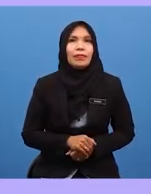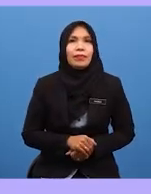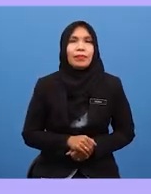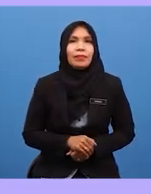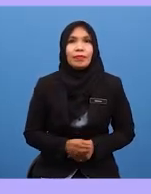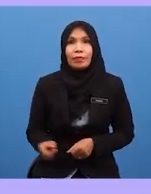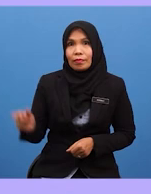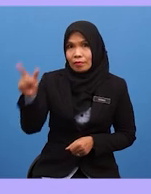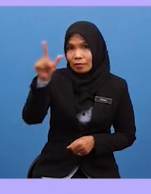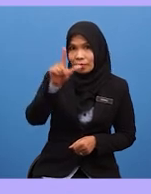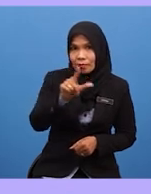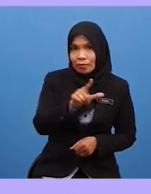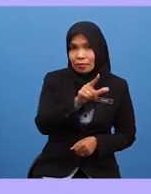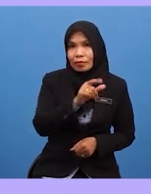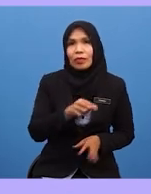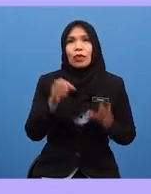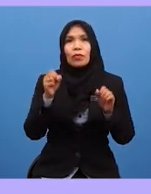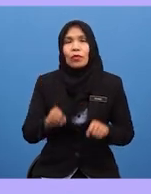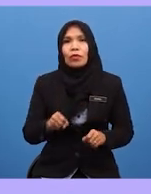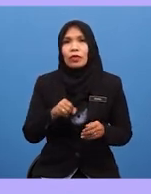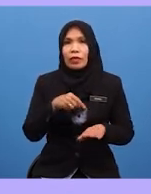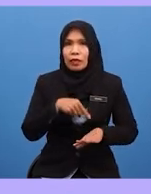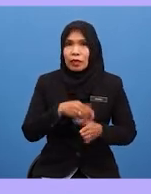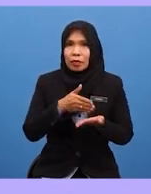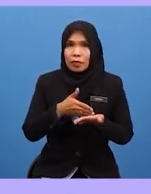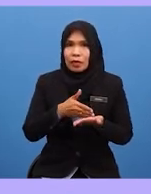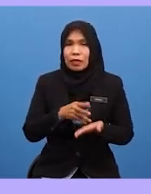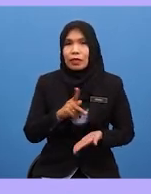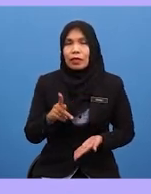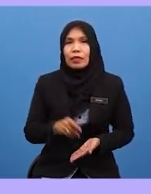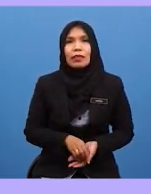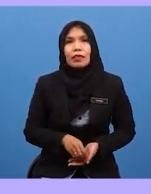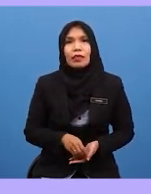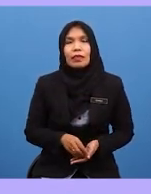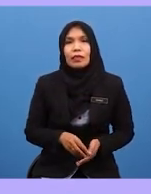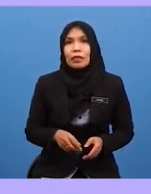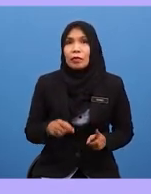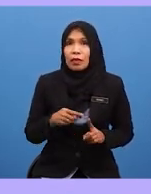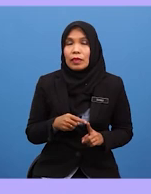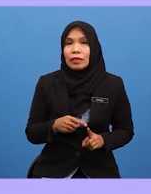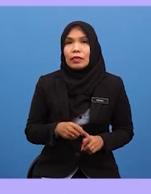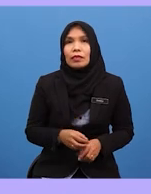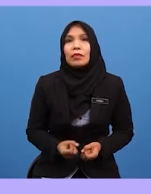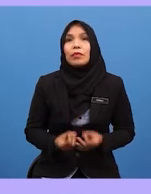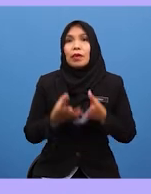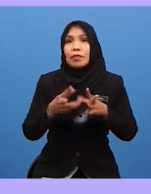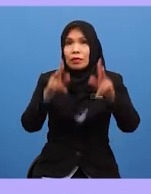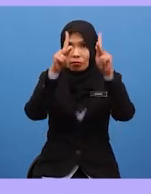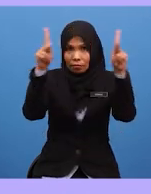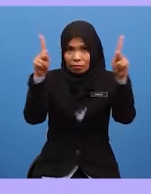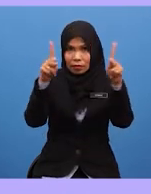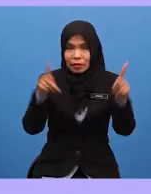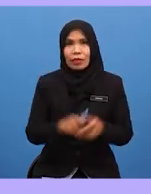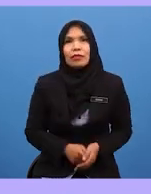Lengkung sigmoid boleh dibahagikan kepada beberapa peringkat. Peringkat